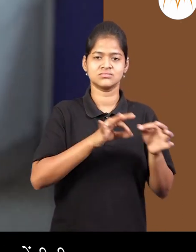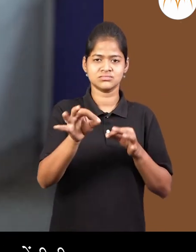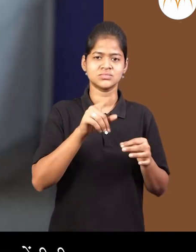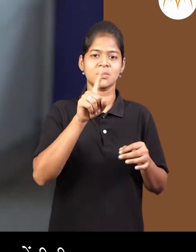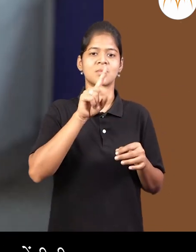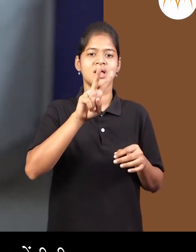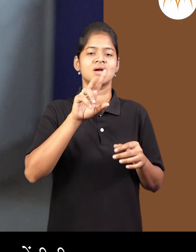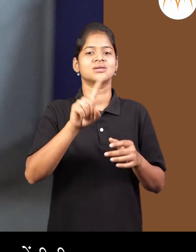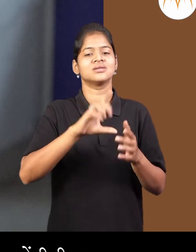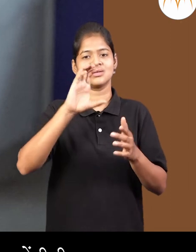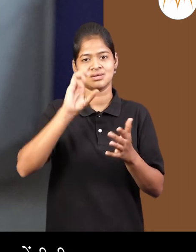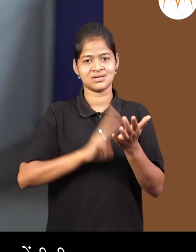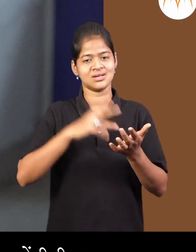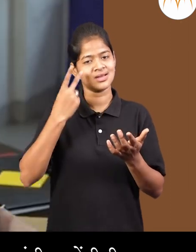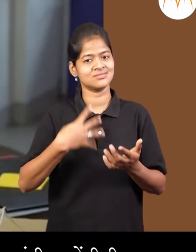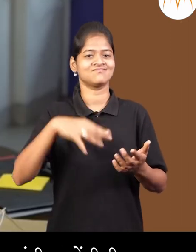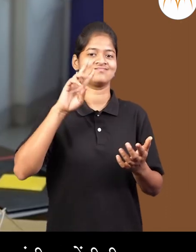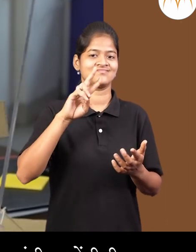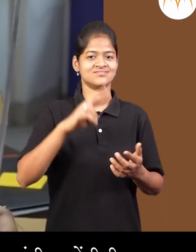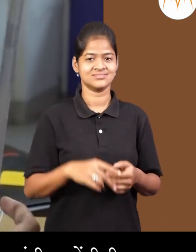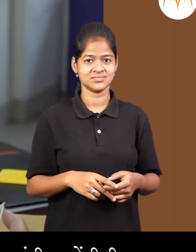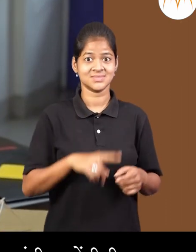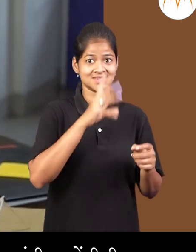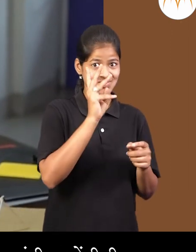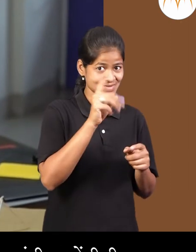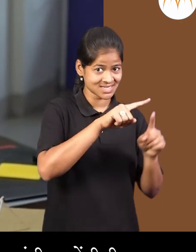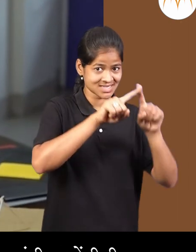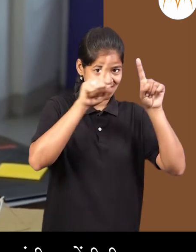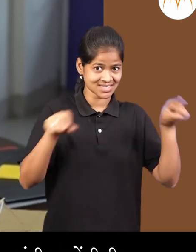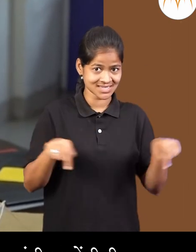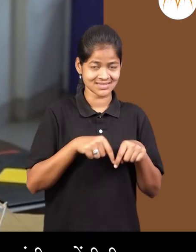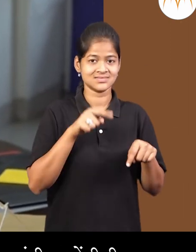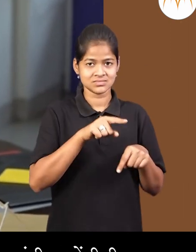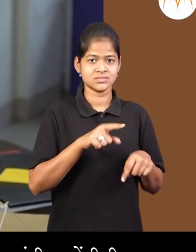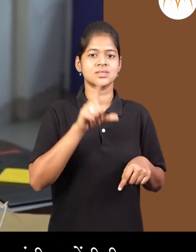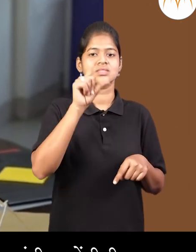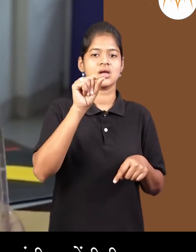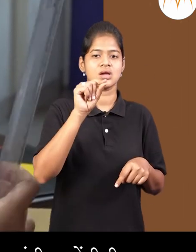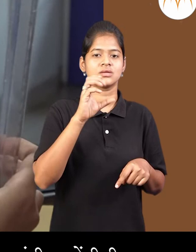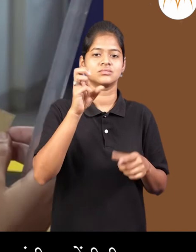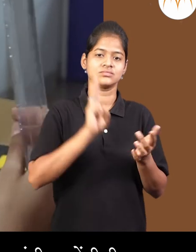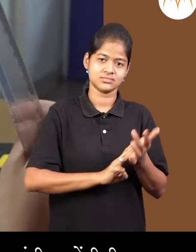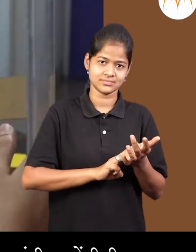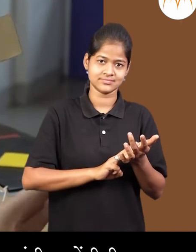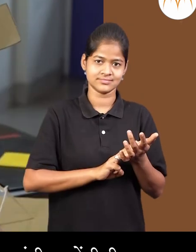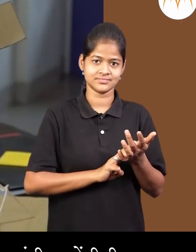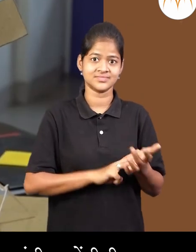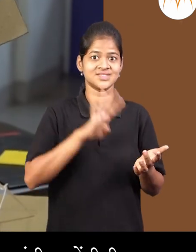क्षेत्रफळ झालं 12 चौरस सेंटीमीटर. आणि तिसऱ्याची लांबी 10 सेंटीमीटर आणि